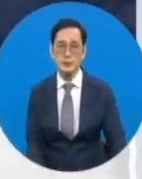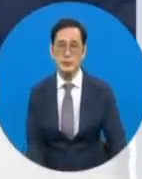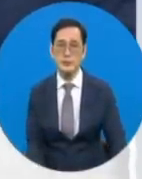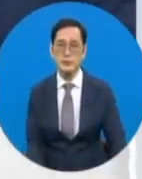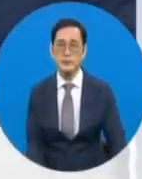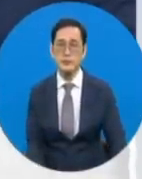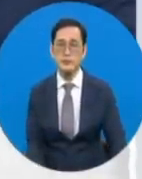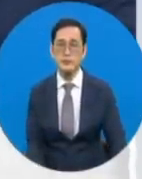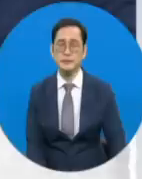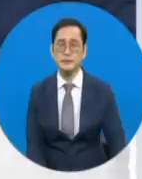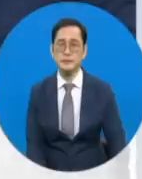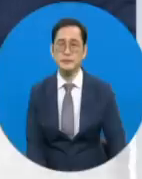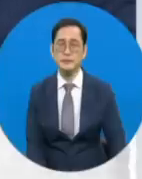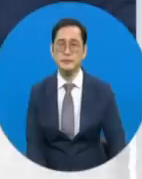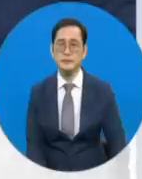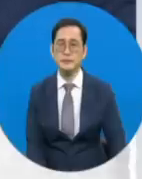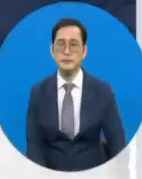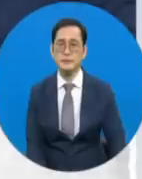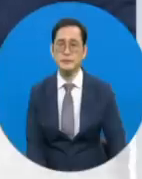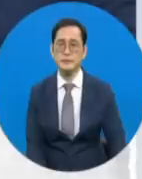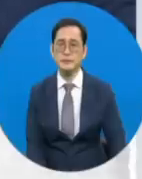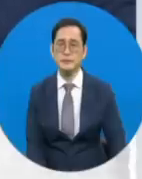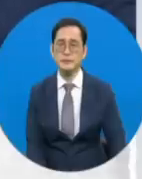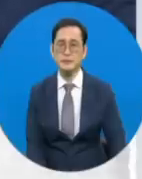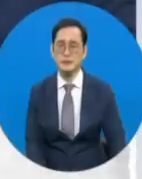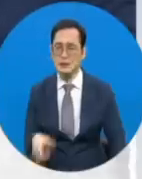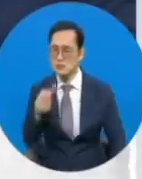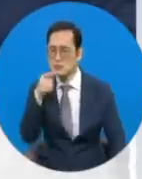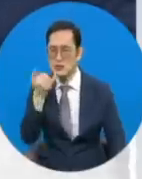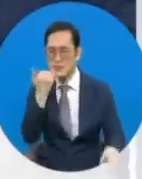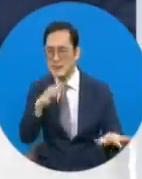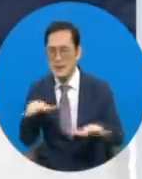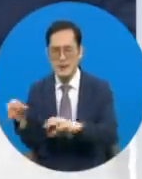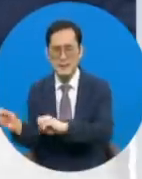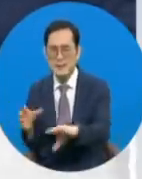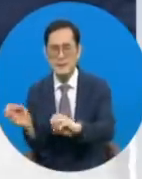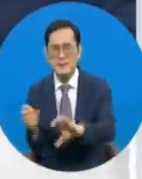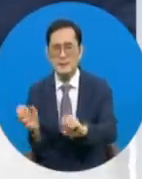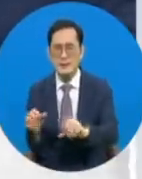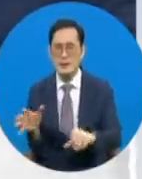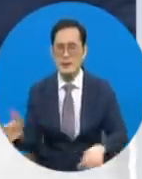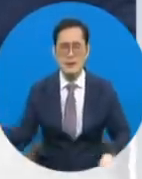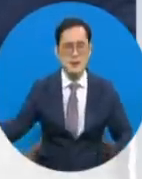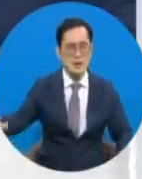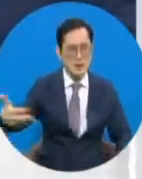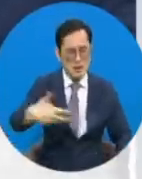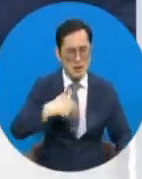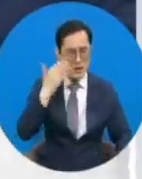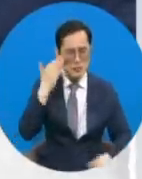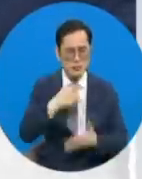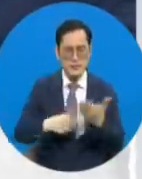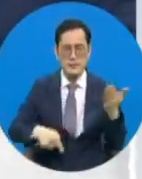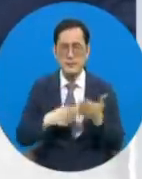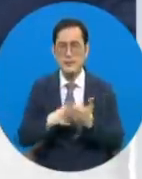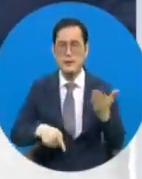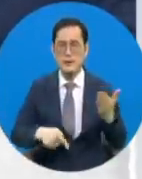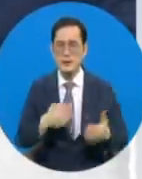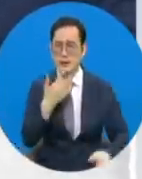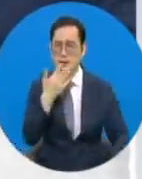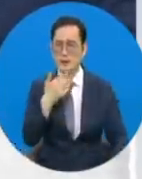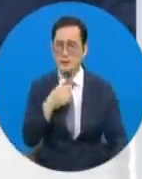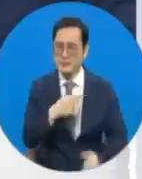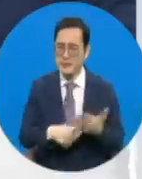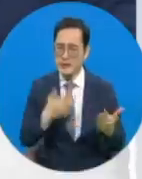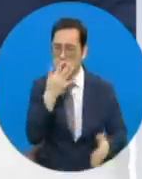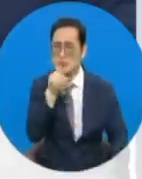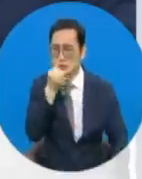이 부분은 뭐 니 편 내 편 나눠가지고 할 부분이 아니고 오염수는 어떻게 처리를 해야 되는가 마지막까지 정말 안정성이 확보가